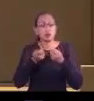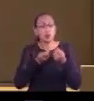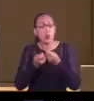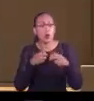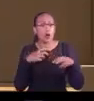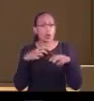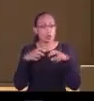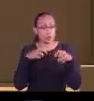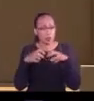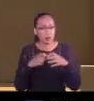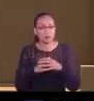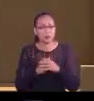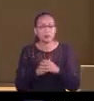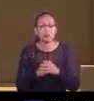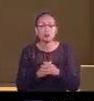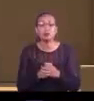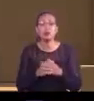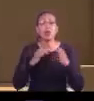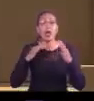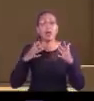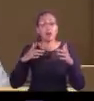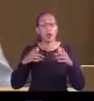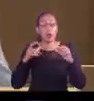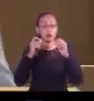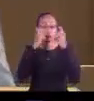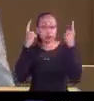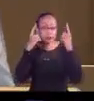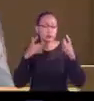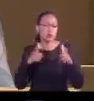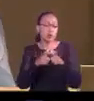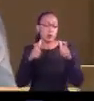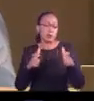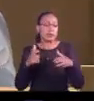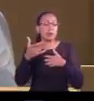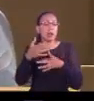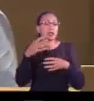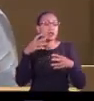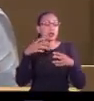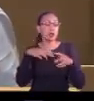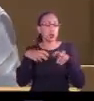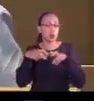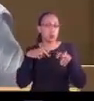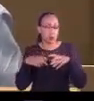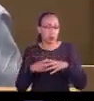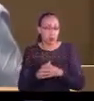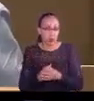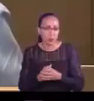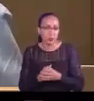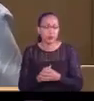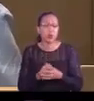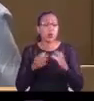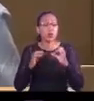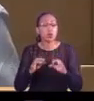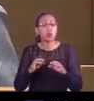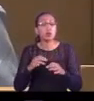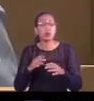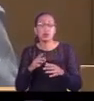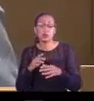la qualité de Martinique Transport. Je saisis cette occasion, mais je vais revenir vraisemblablement là-dessus lorsqu'on débattra du budget,